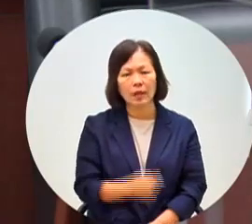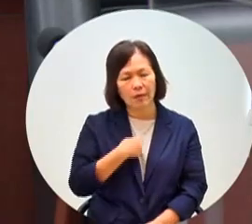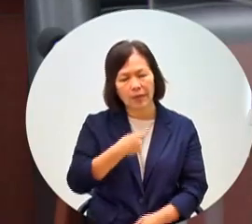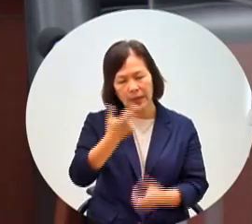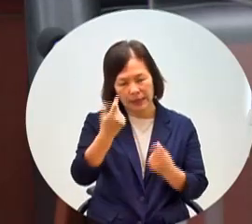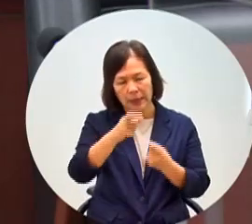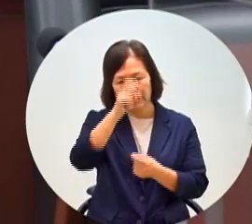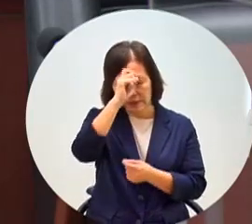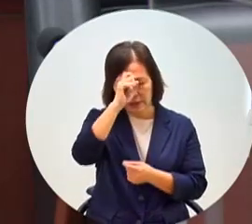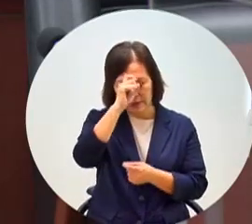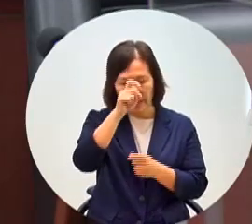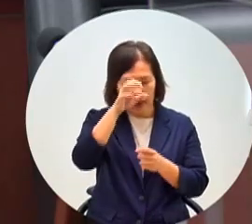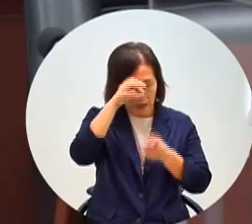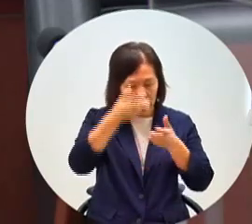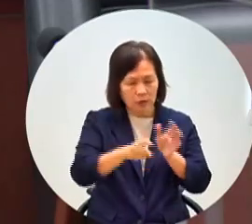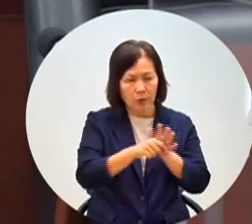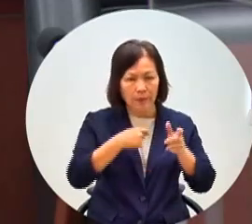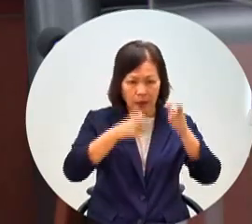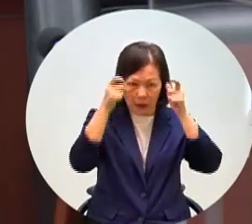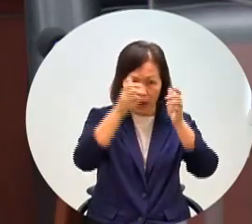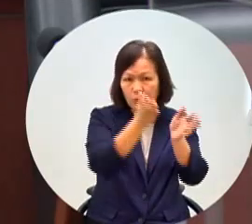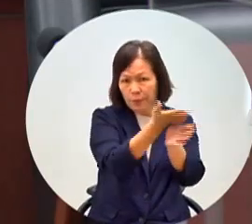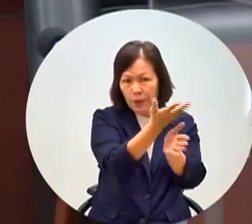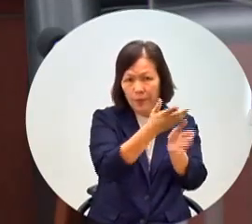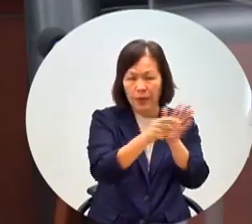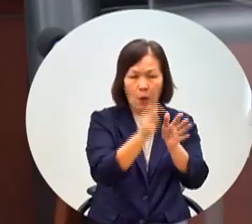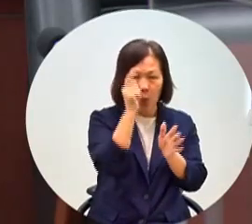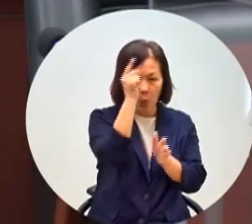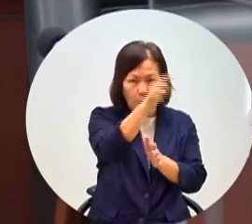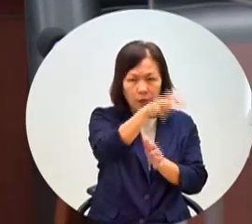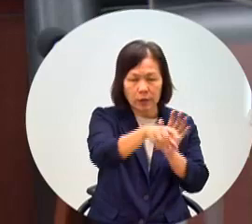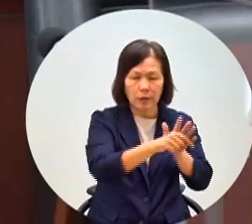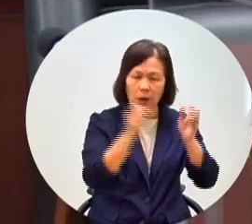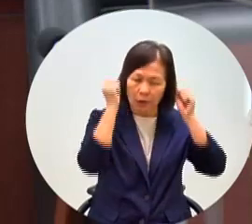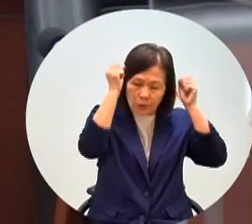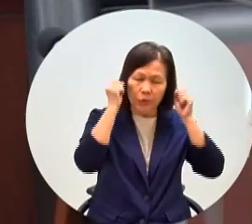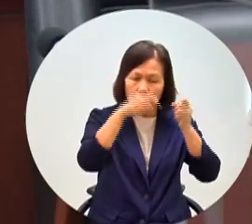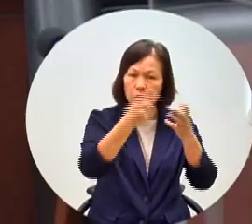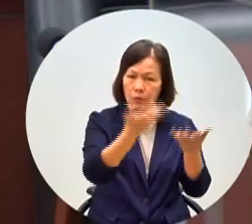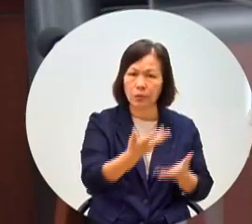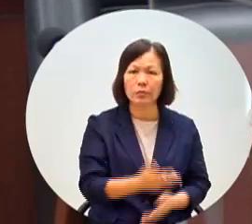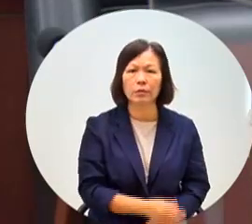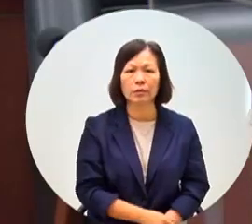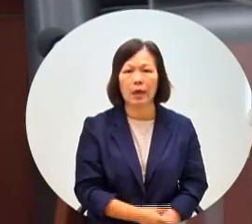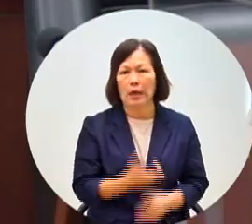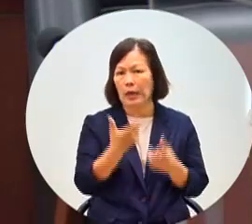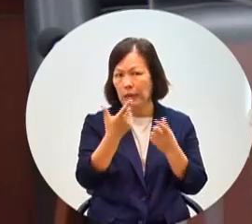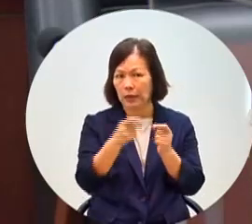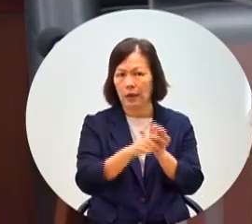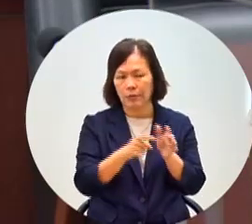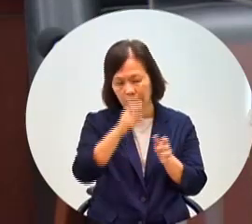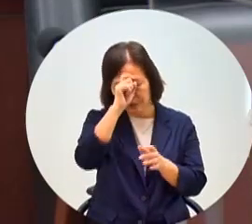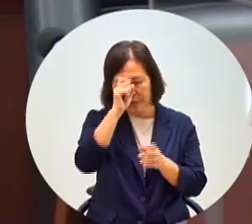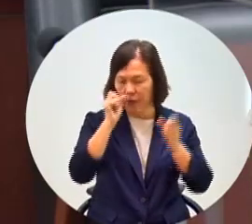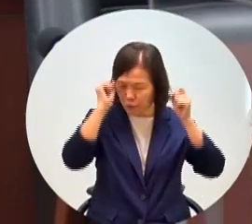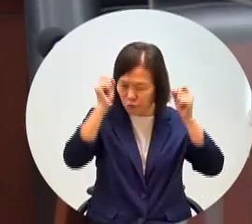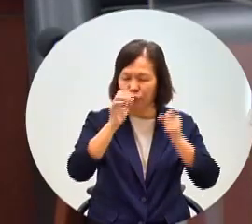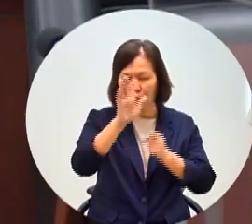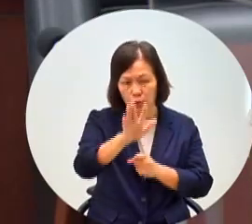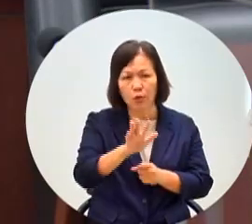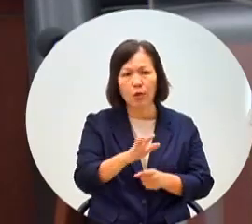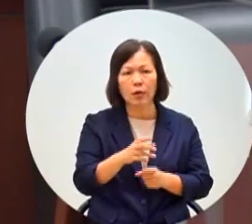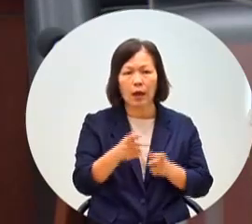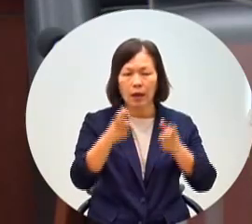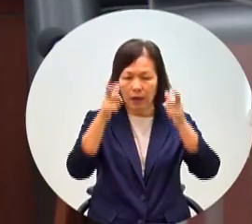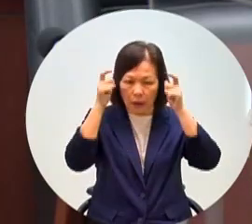望重视一下我们北高雄的偏乡运动发展的部分，我们也希望能运动，也希望高雄